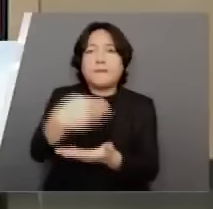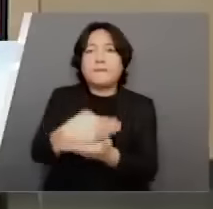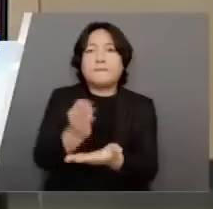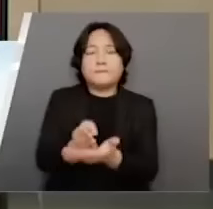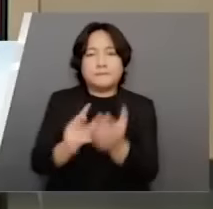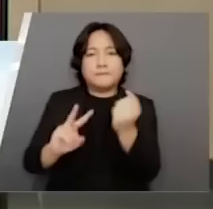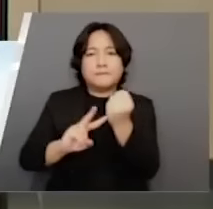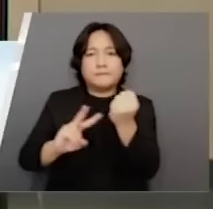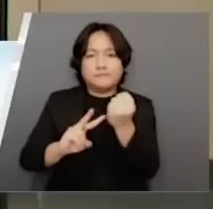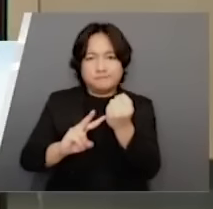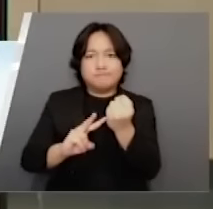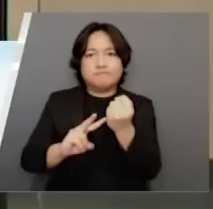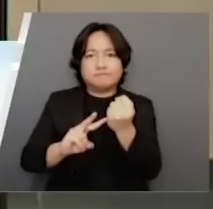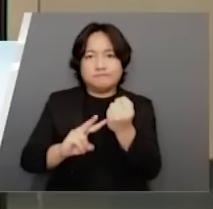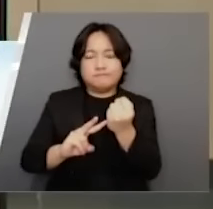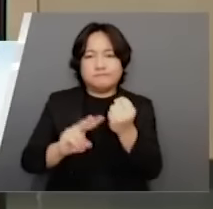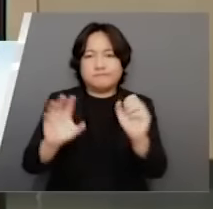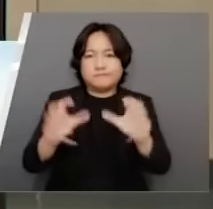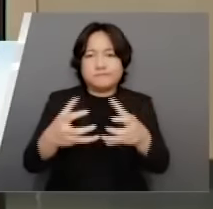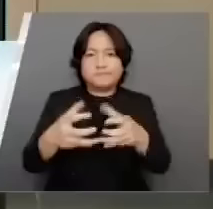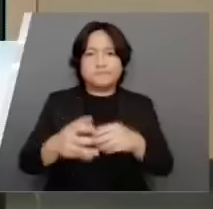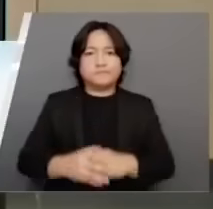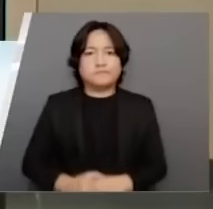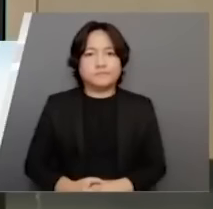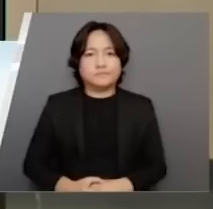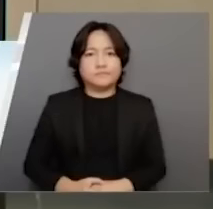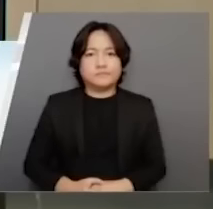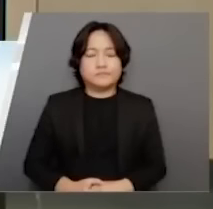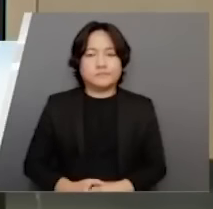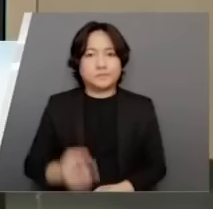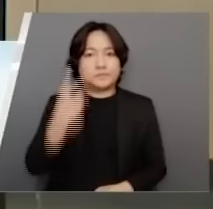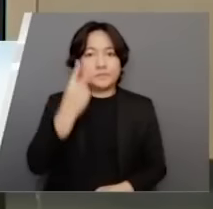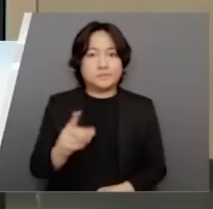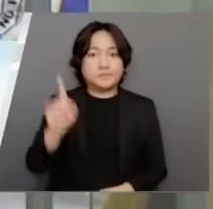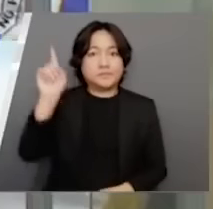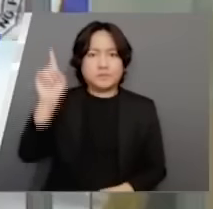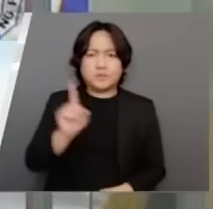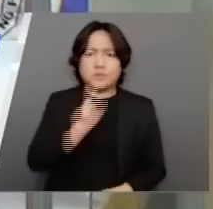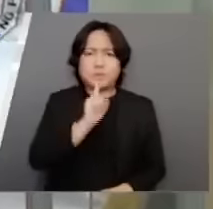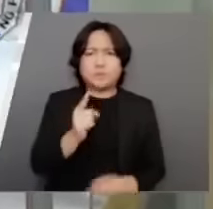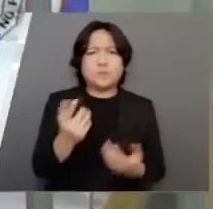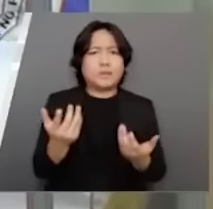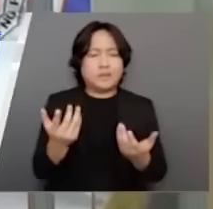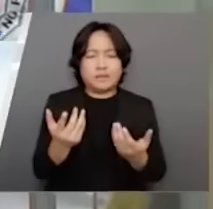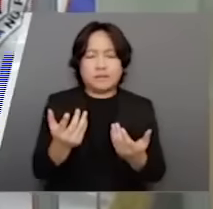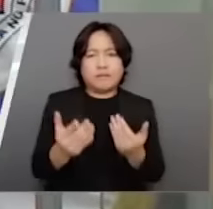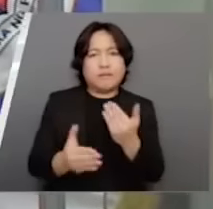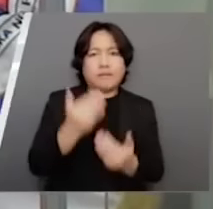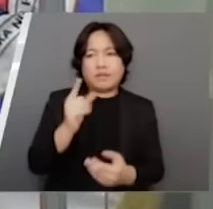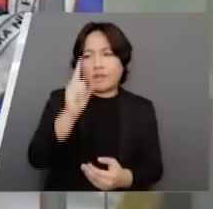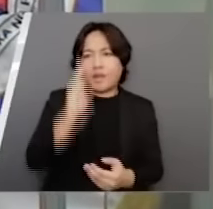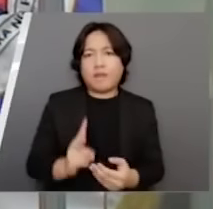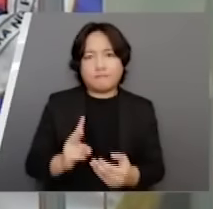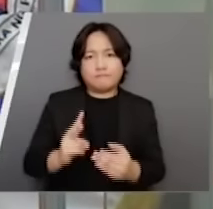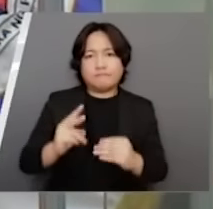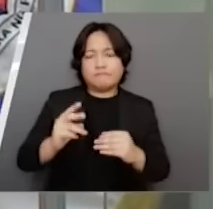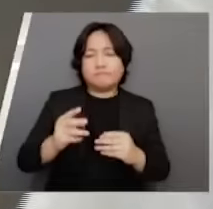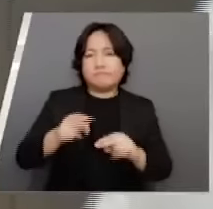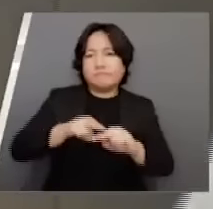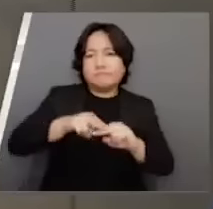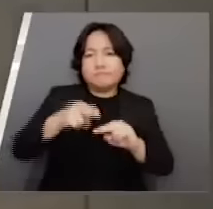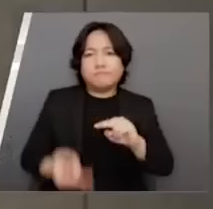Ganito rin ang naunang inaprubahang halaga ng Kamara matapos kaltasan ng mahigit kalahati ang hinihingi ng tanggapan ng mahigit 2 billion